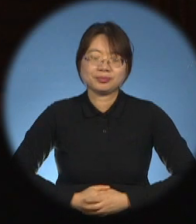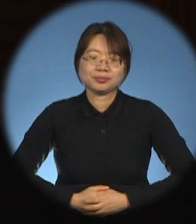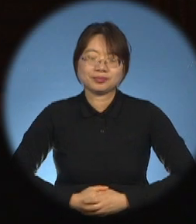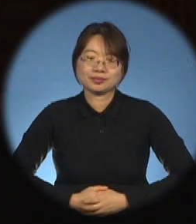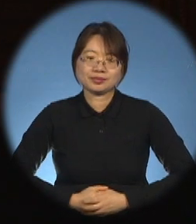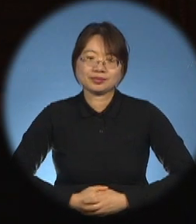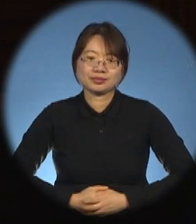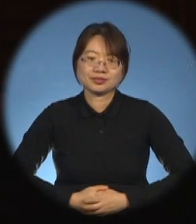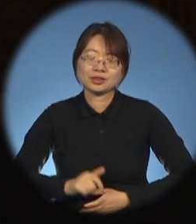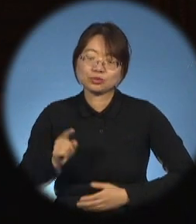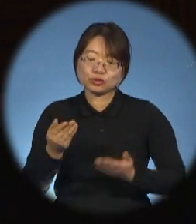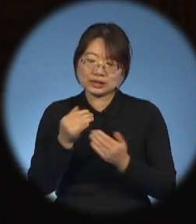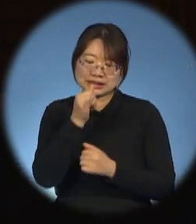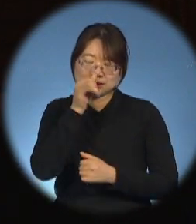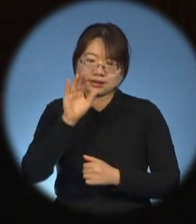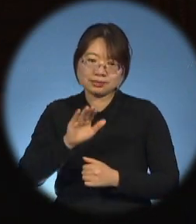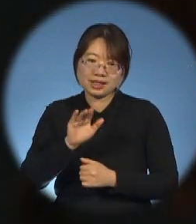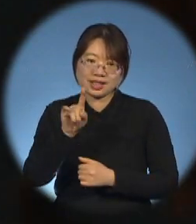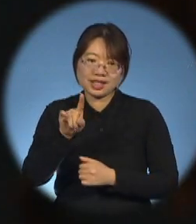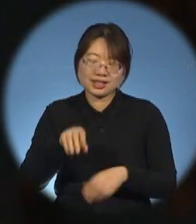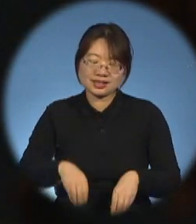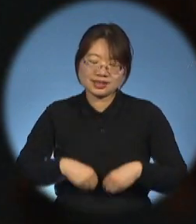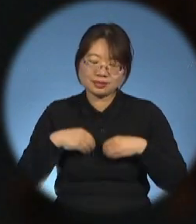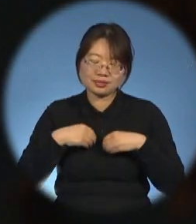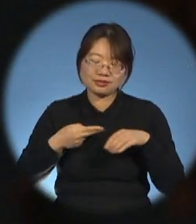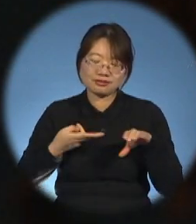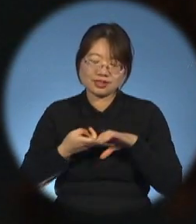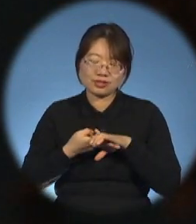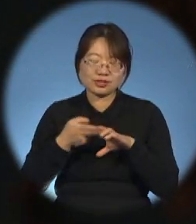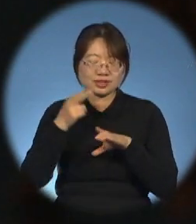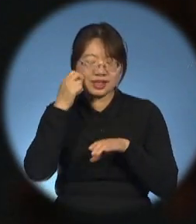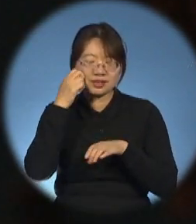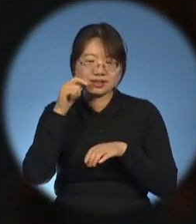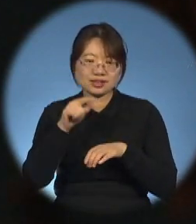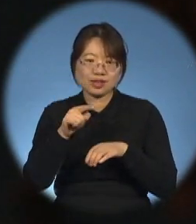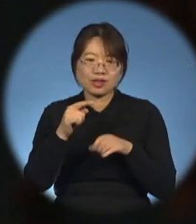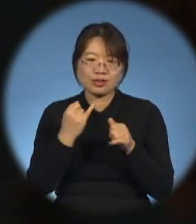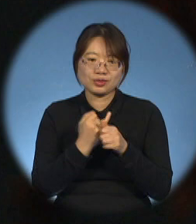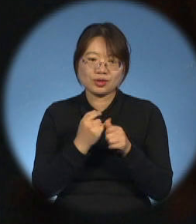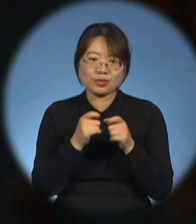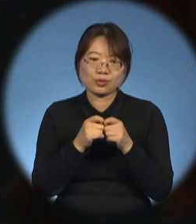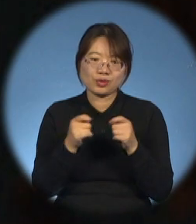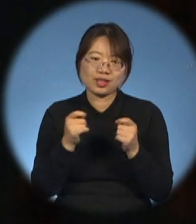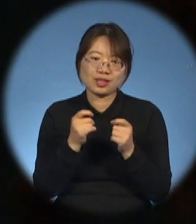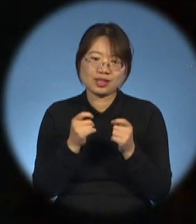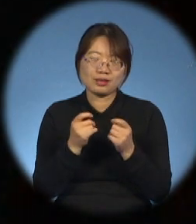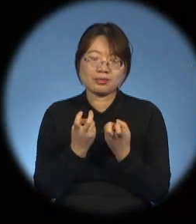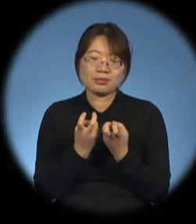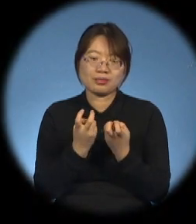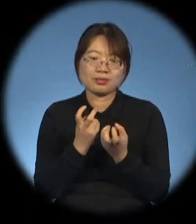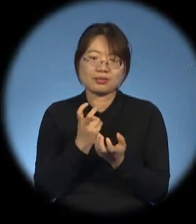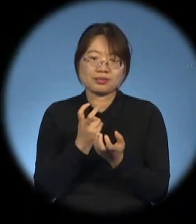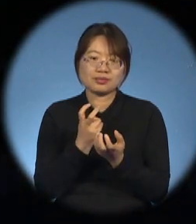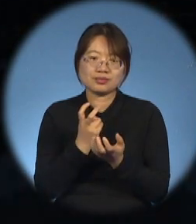무슨 일이 있었 어 헨 입을 덮고 자는 건 부부의 오래된 박치기 입니다